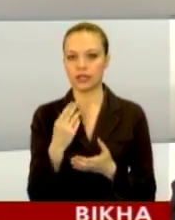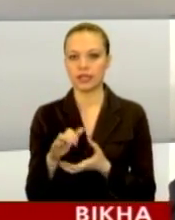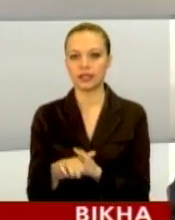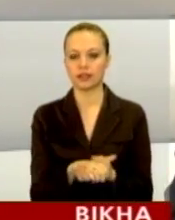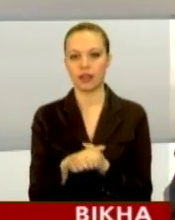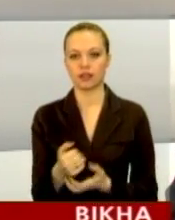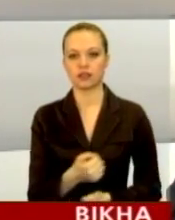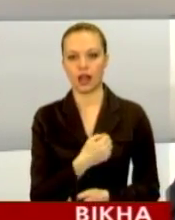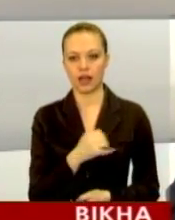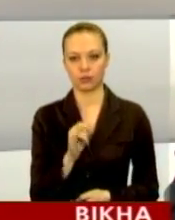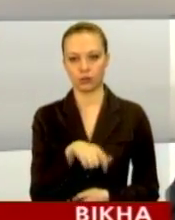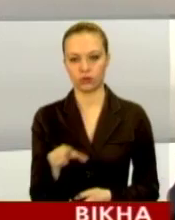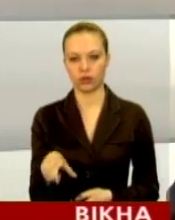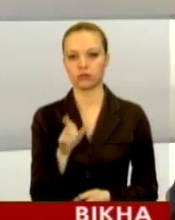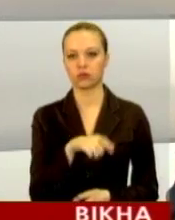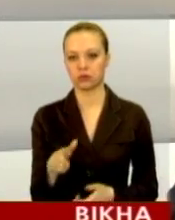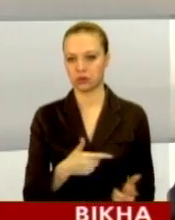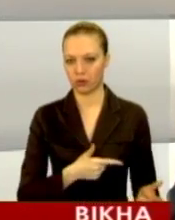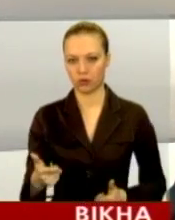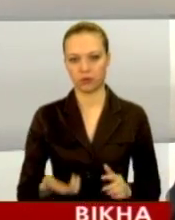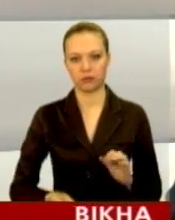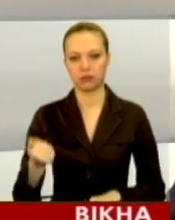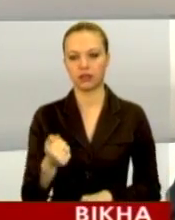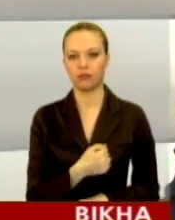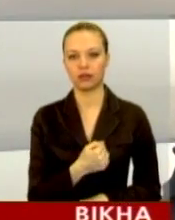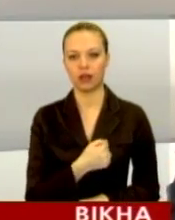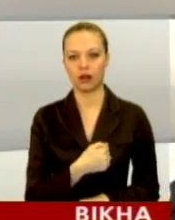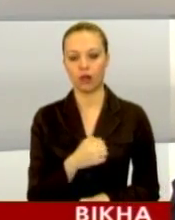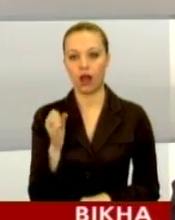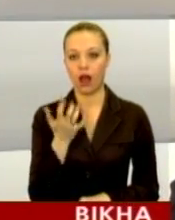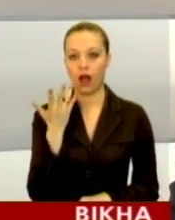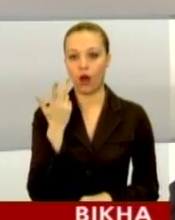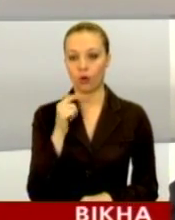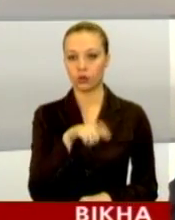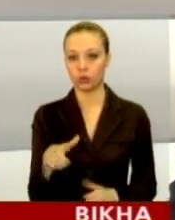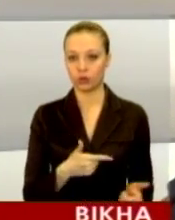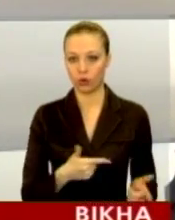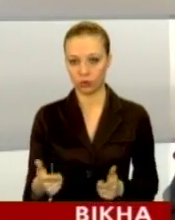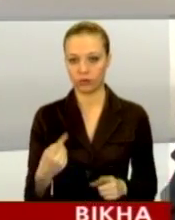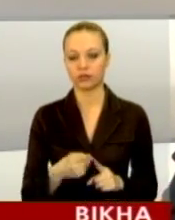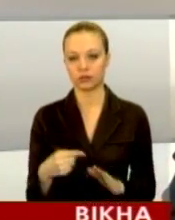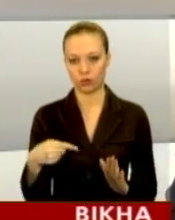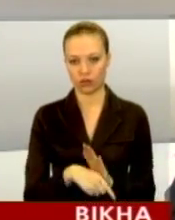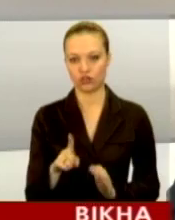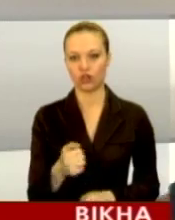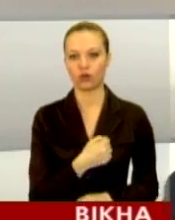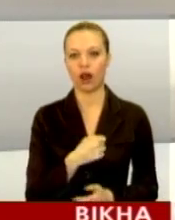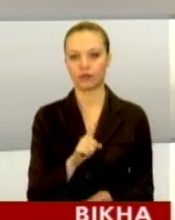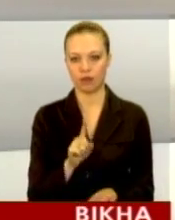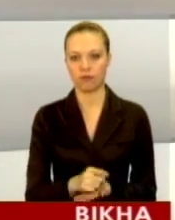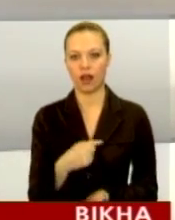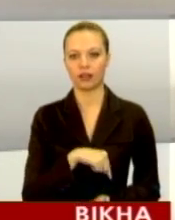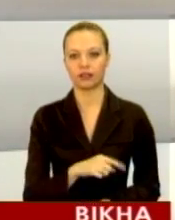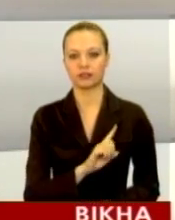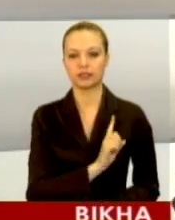армії і людей. Люди готові підтримати армію. А коли люди готові, це означає, що армія має силу. Тут